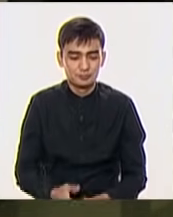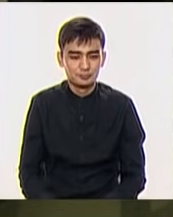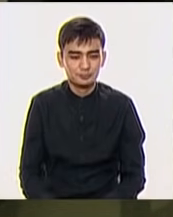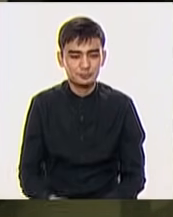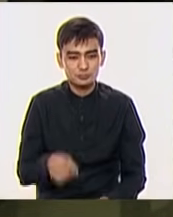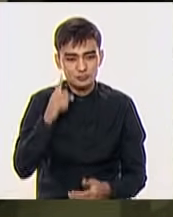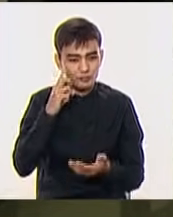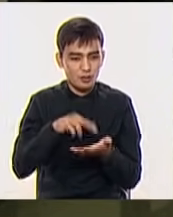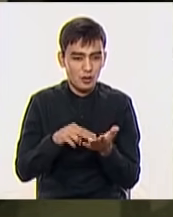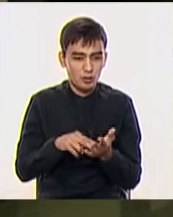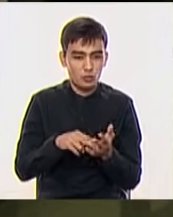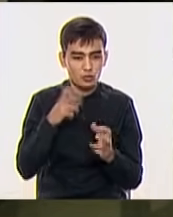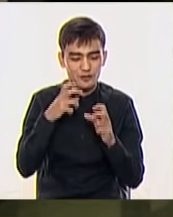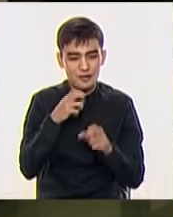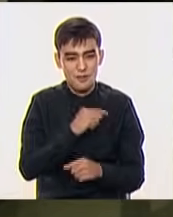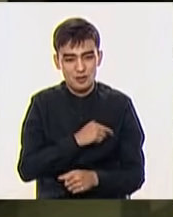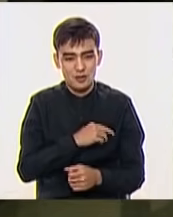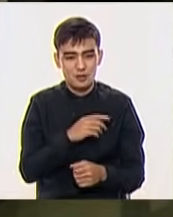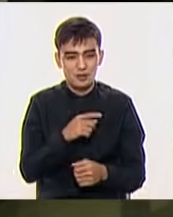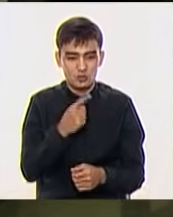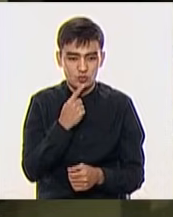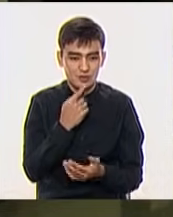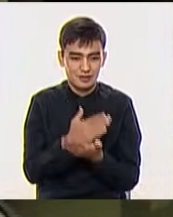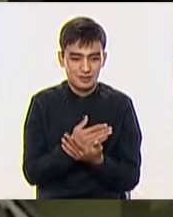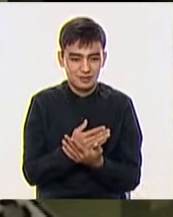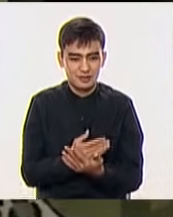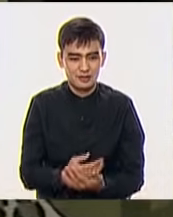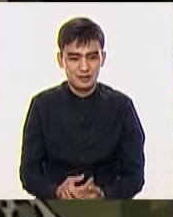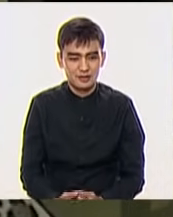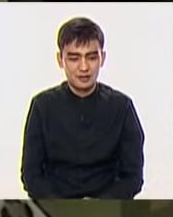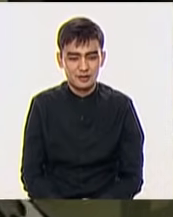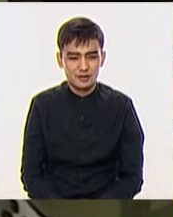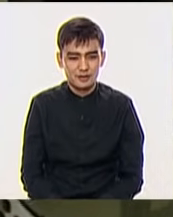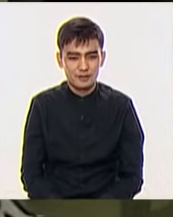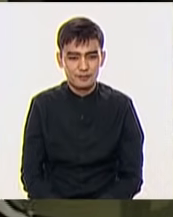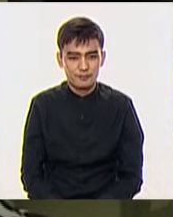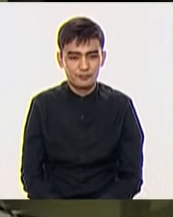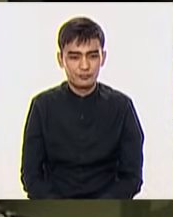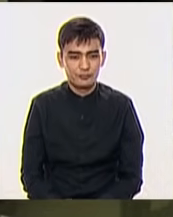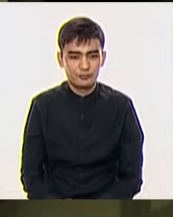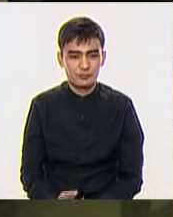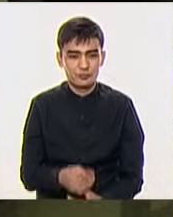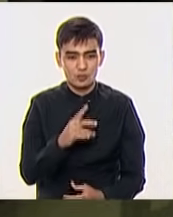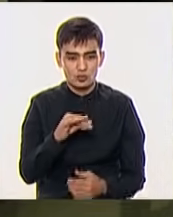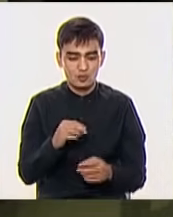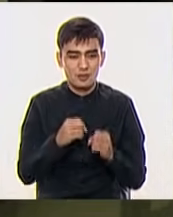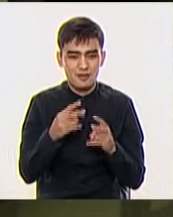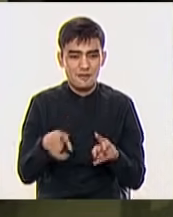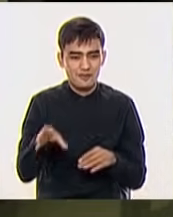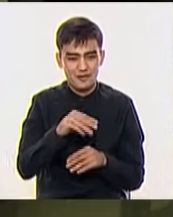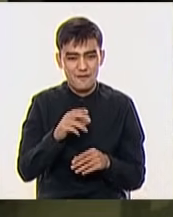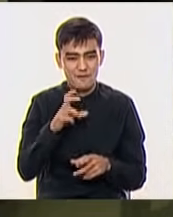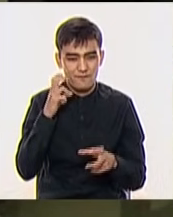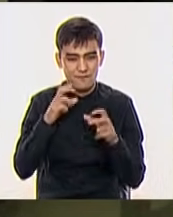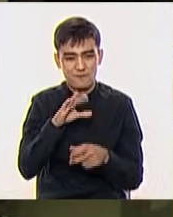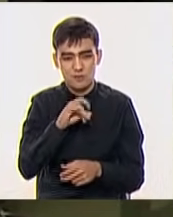плане работы университета есть небольшие затруднения. Угу. А какие именно? Ну, как и во всех вузах, проблемы